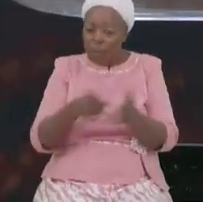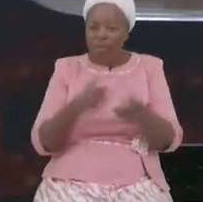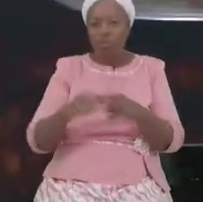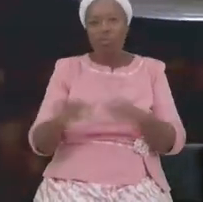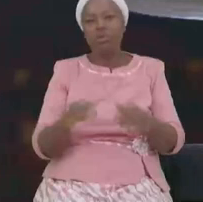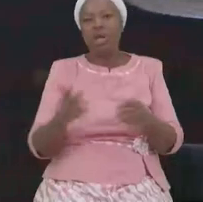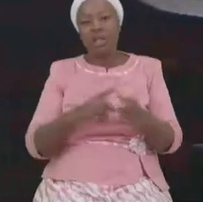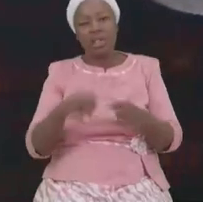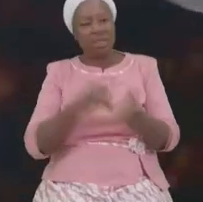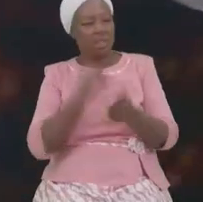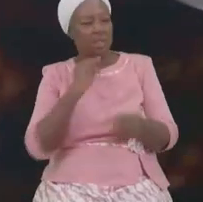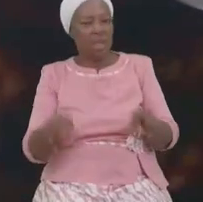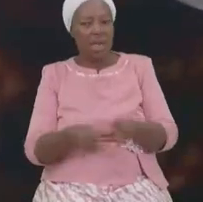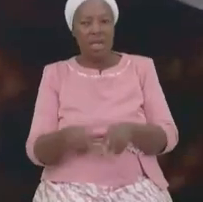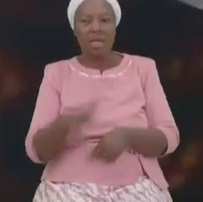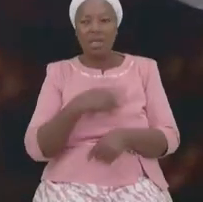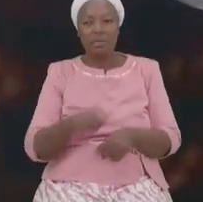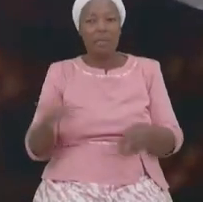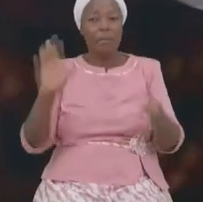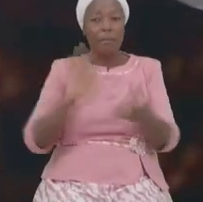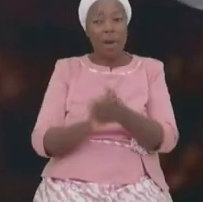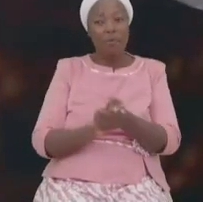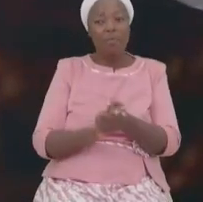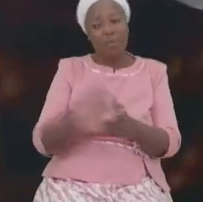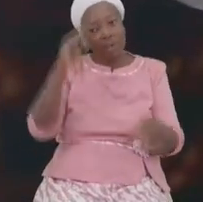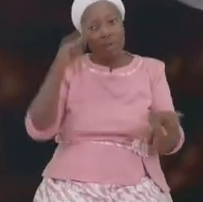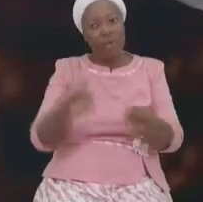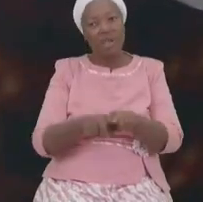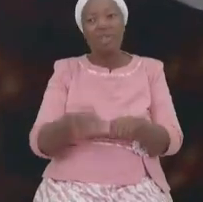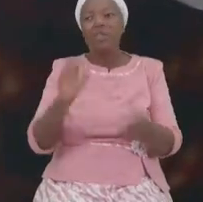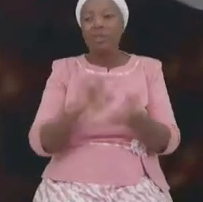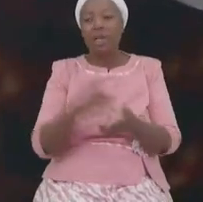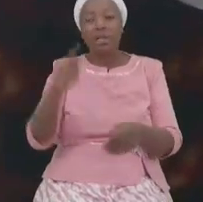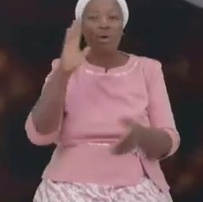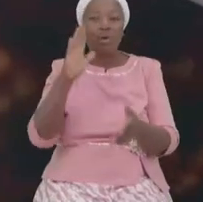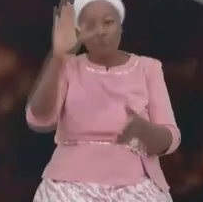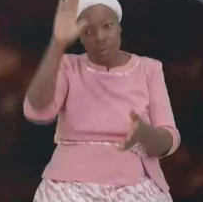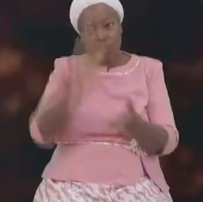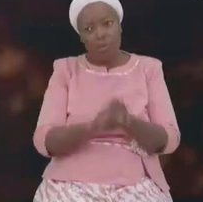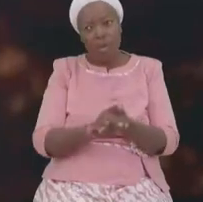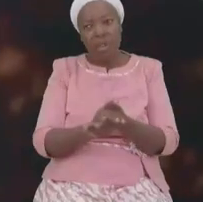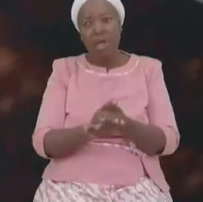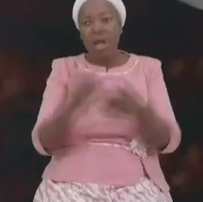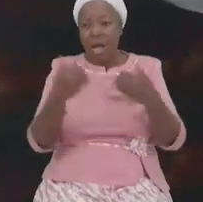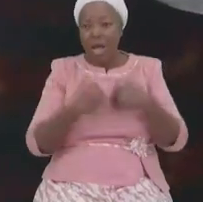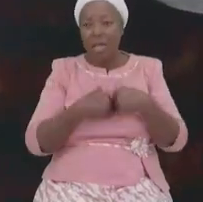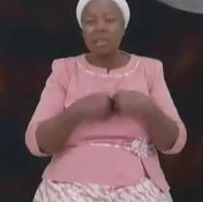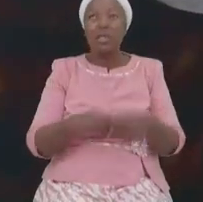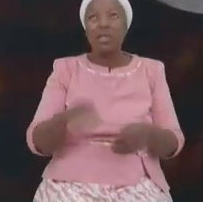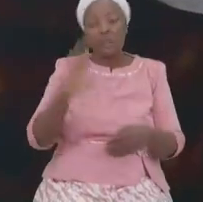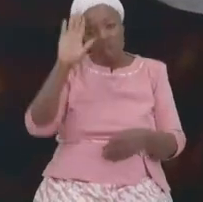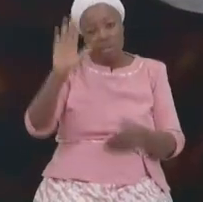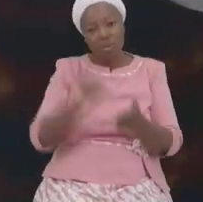faire. C'est comme l'alliance de mariage. Le mari a un rôle à jouer, la femme a un rôle à